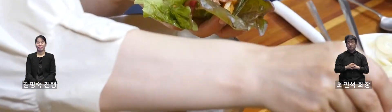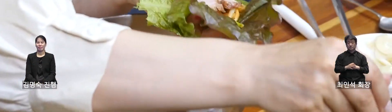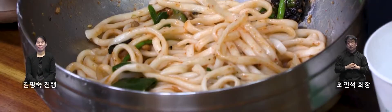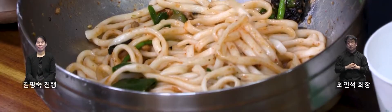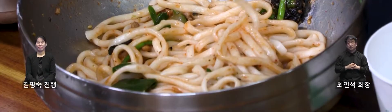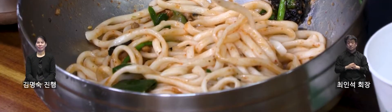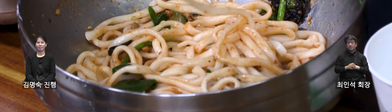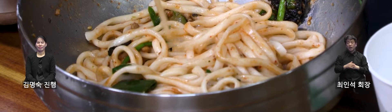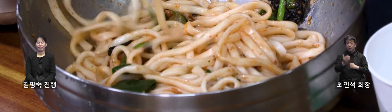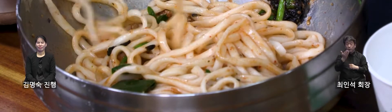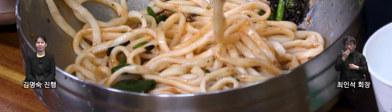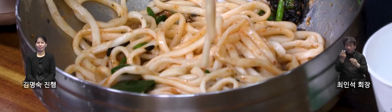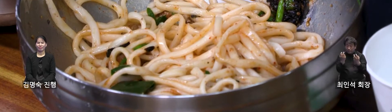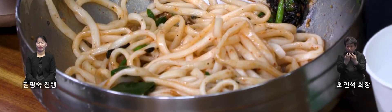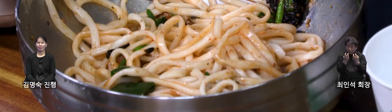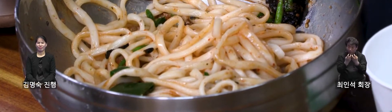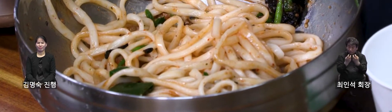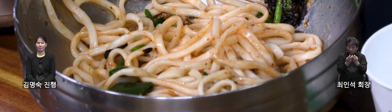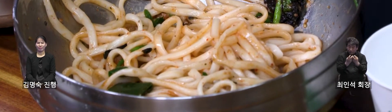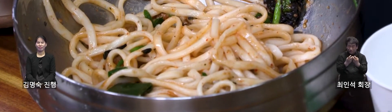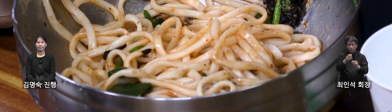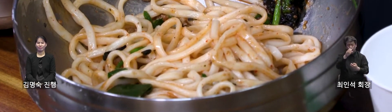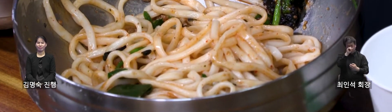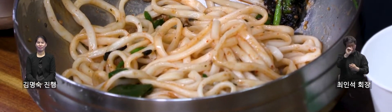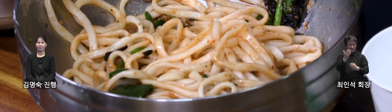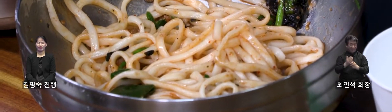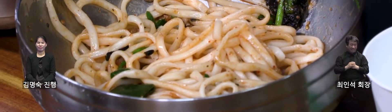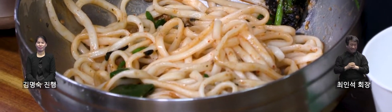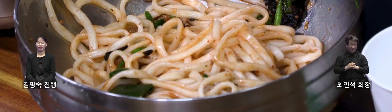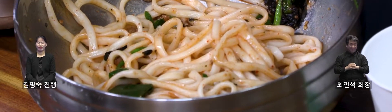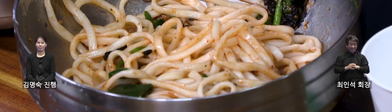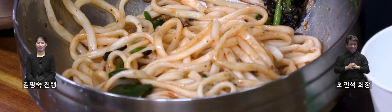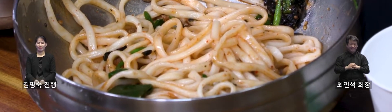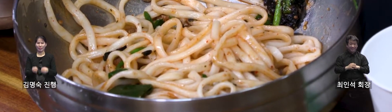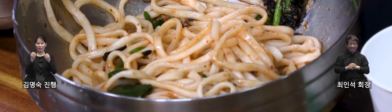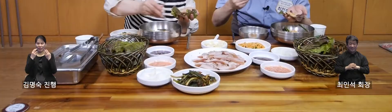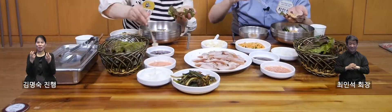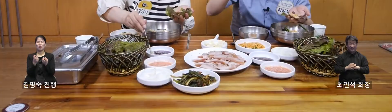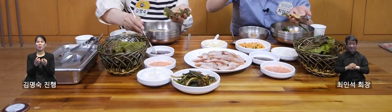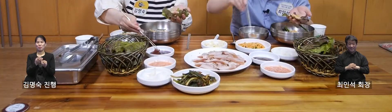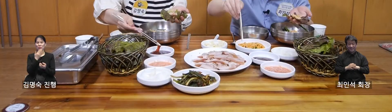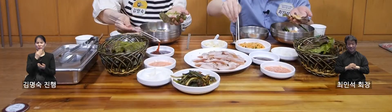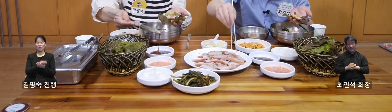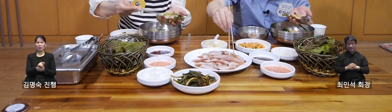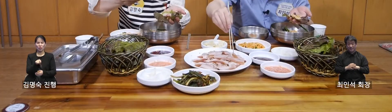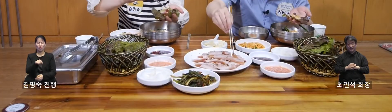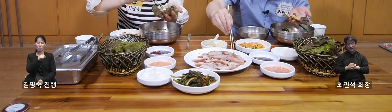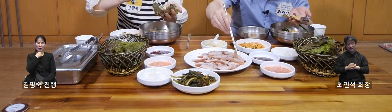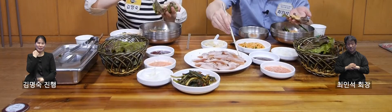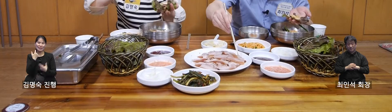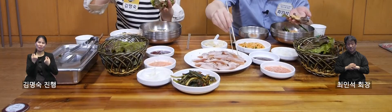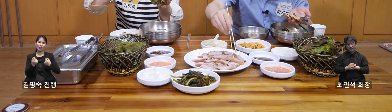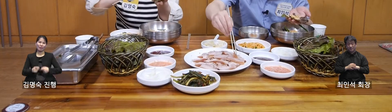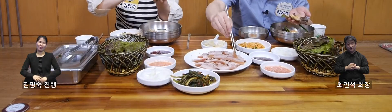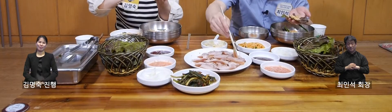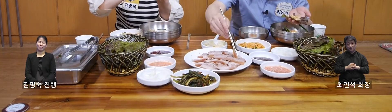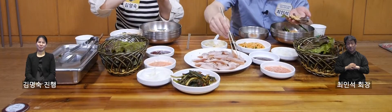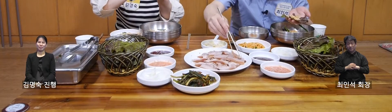이 먹는 방법이 또 좋아요. 이렇게 또 고기. 요것도 맛있을 것 같아요.